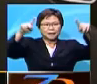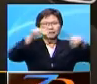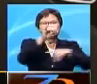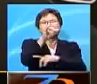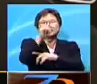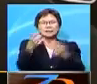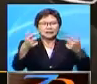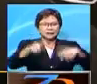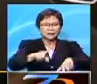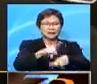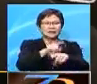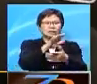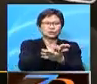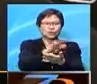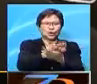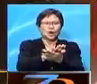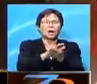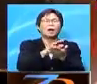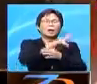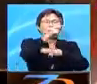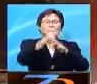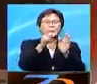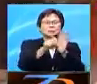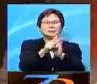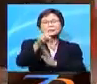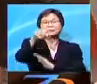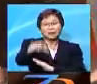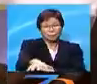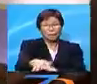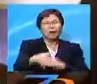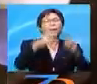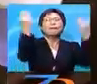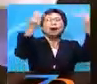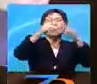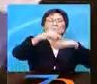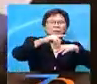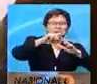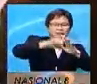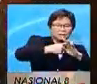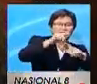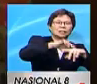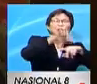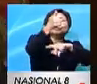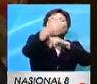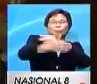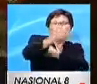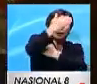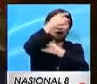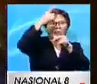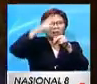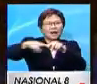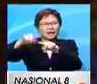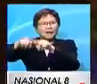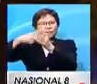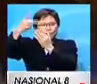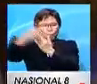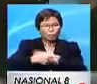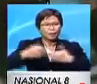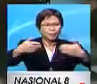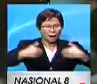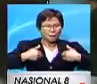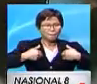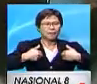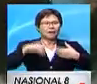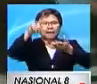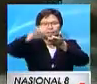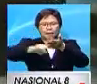berlangsung di sekolah kebangsaan Setapak Majlis yang bermula seawal jam 10 pagi ini diisi dengan pelbagai program antaranya